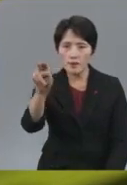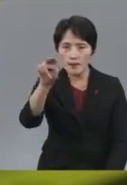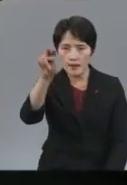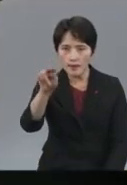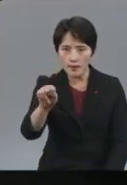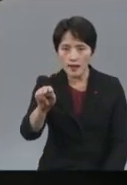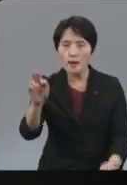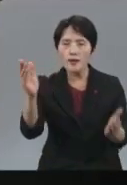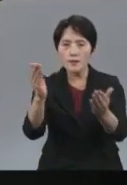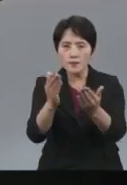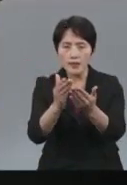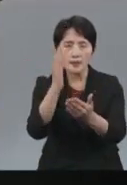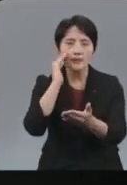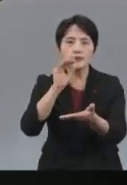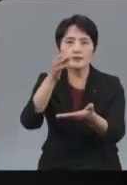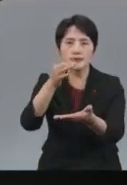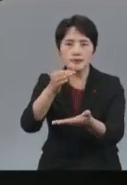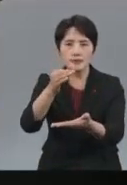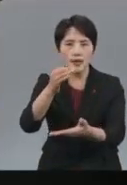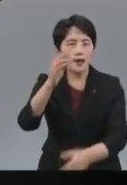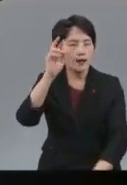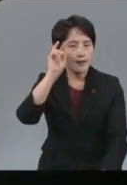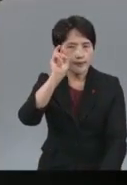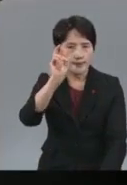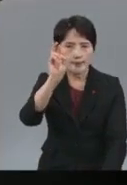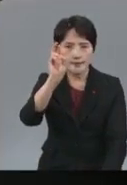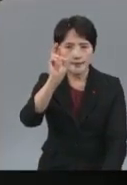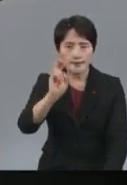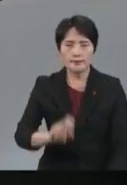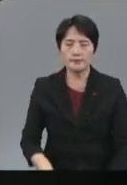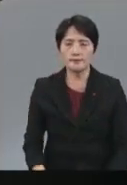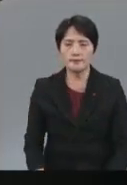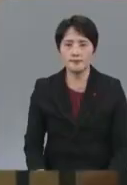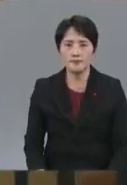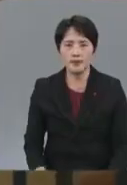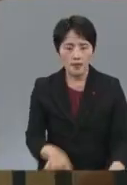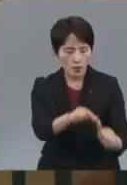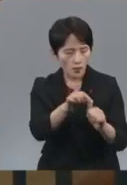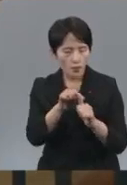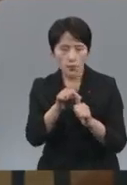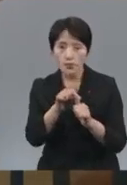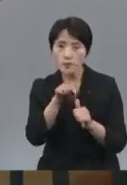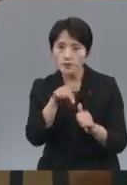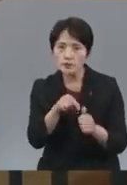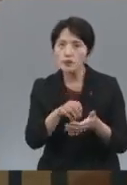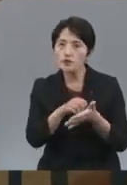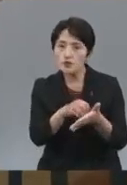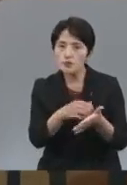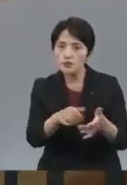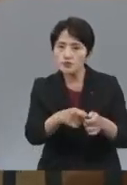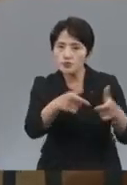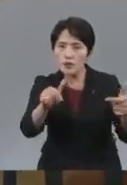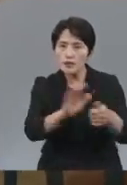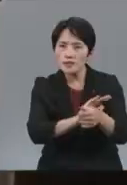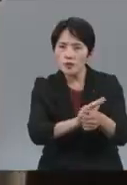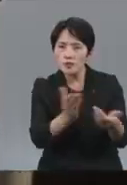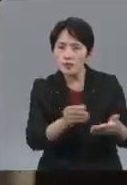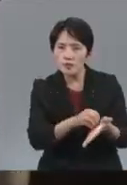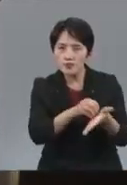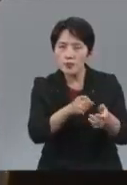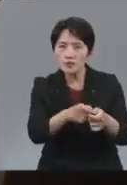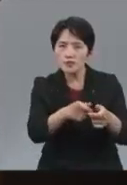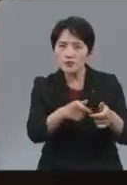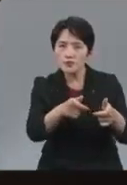ранее Кроме того рост занятости будет постепенно замедляться замораживание учётной